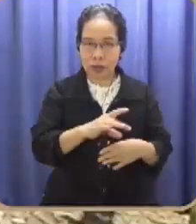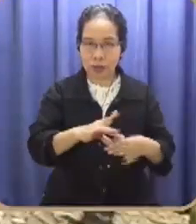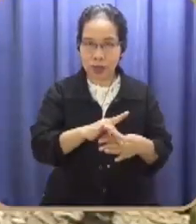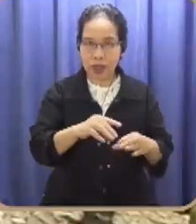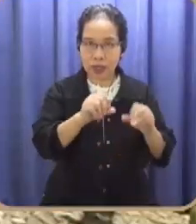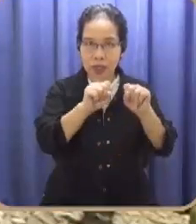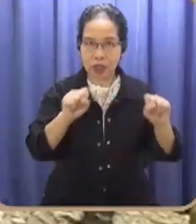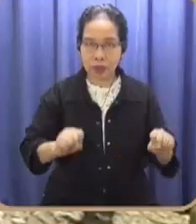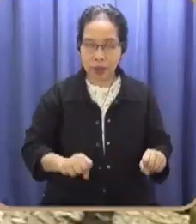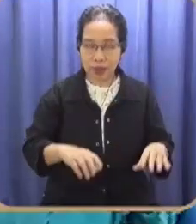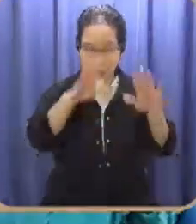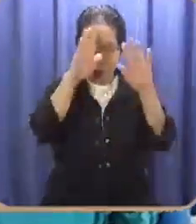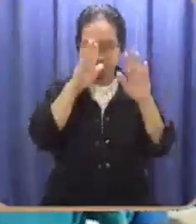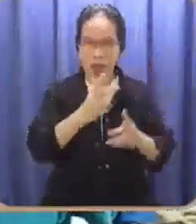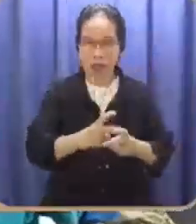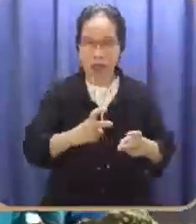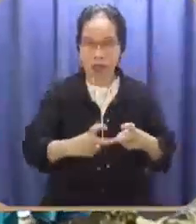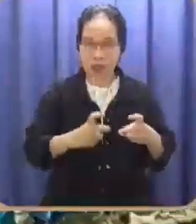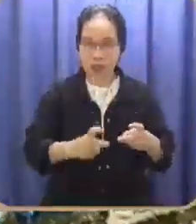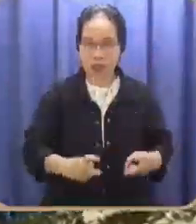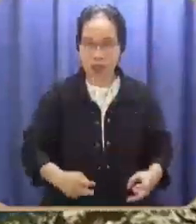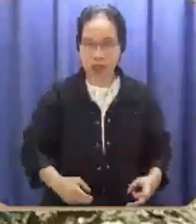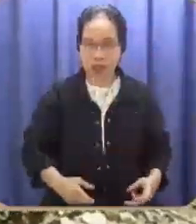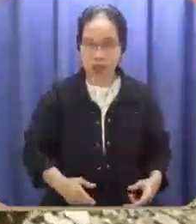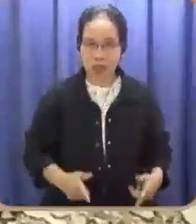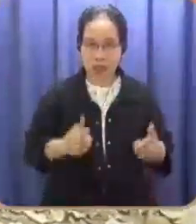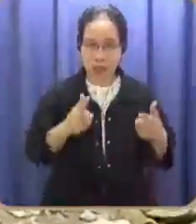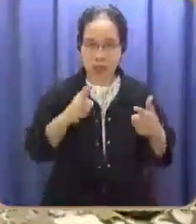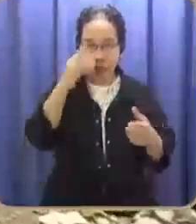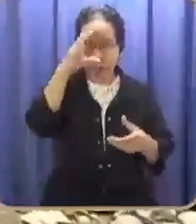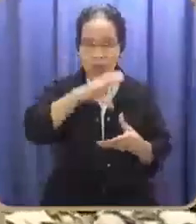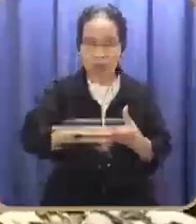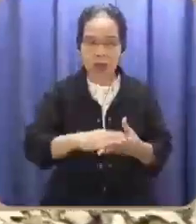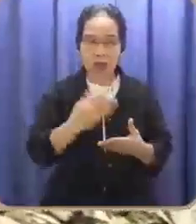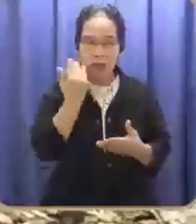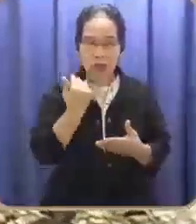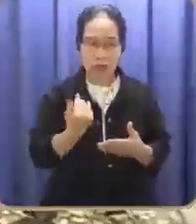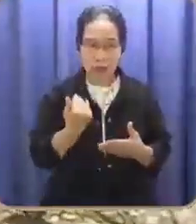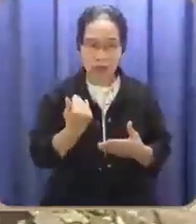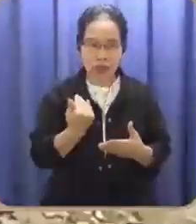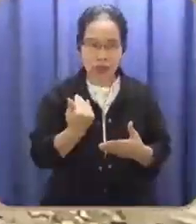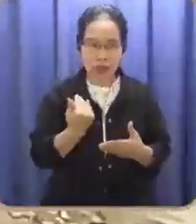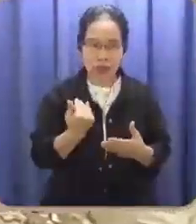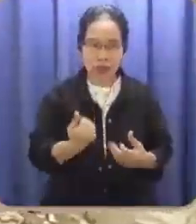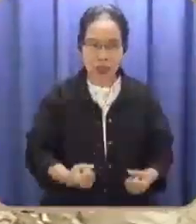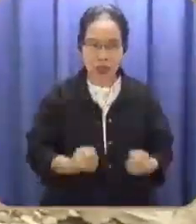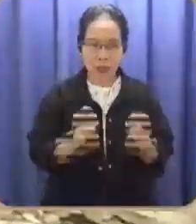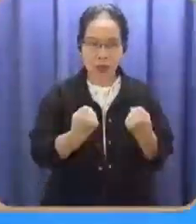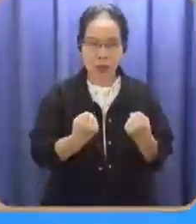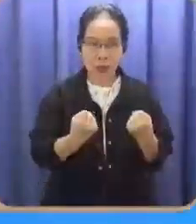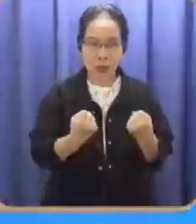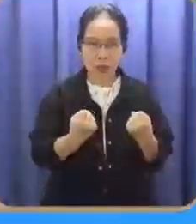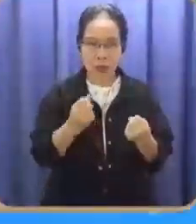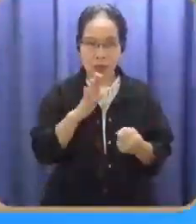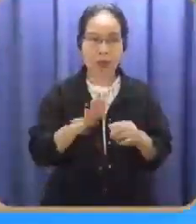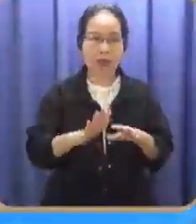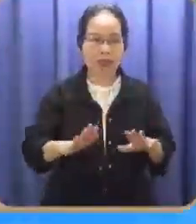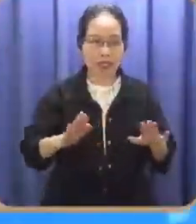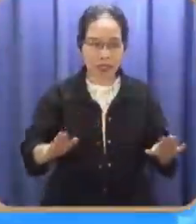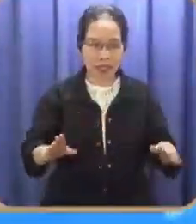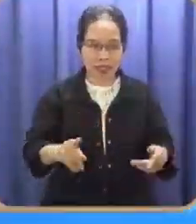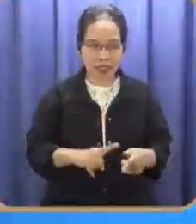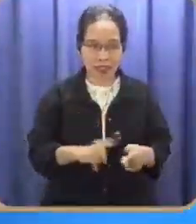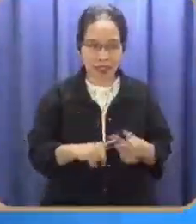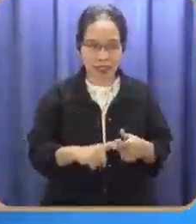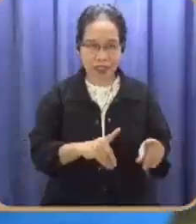sila na hirap sila sa buhay dahil yung asawa niya po ay kinukulang po sa pagtutusto sa kanila pong limang anak. Kaya gumawa po